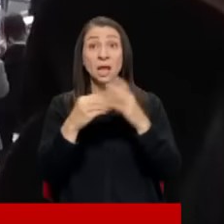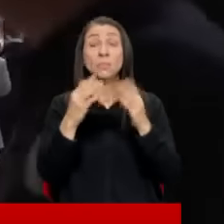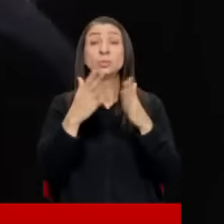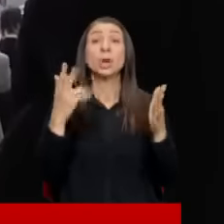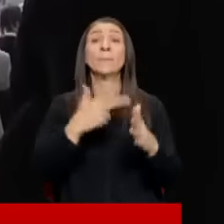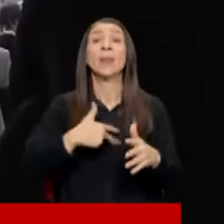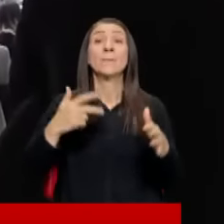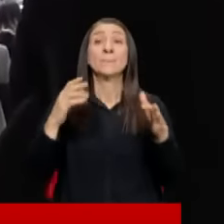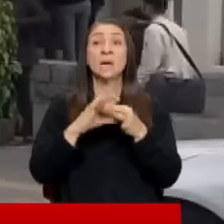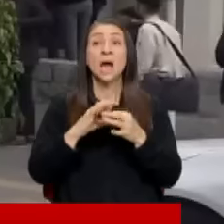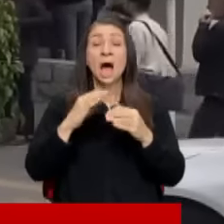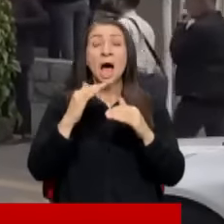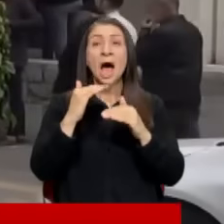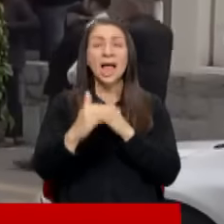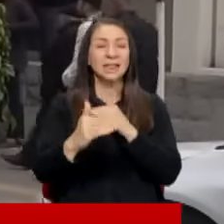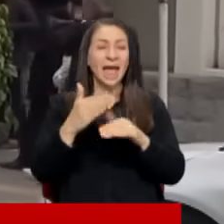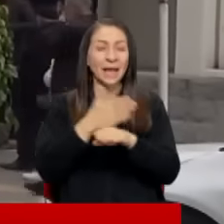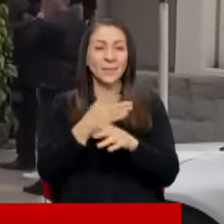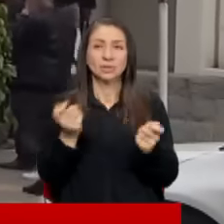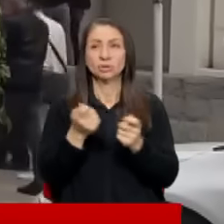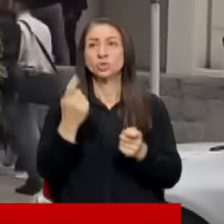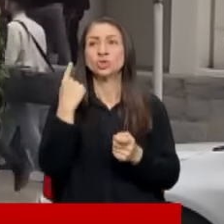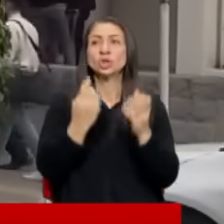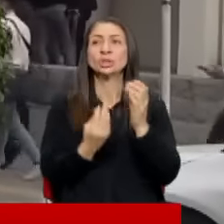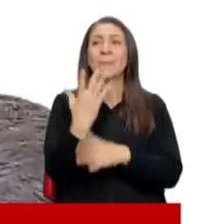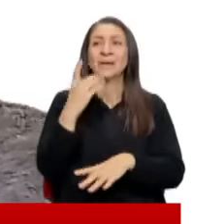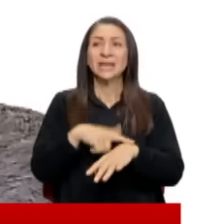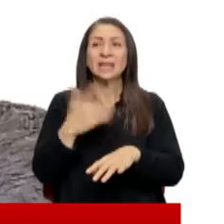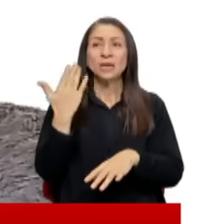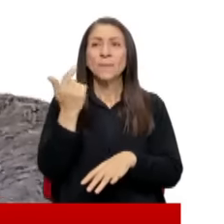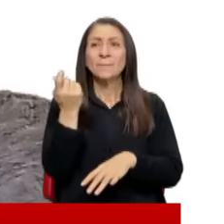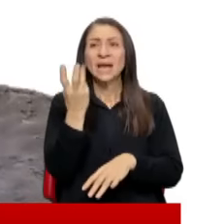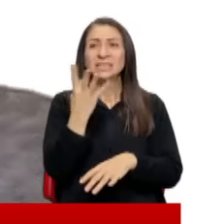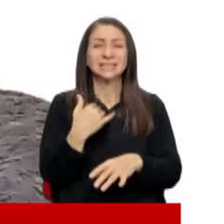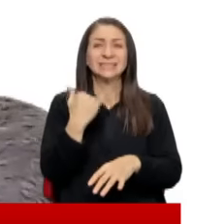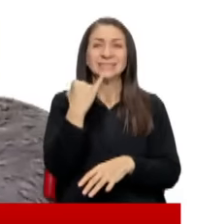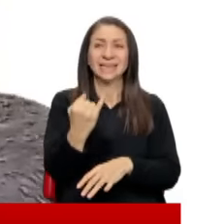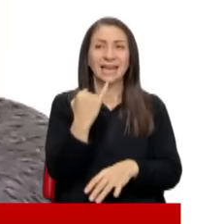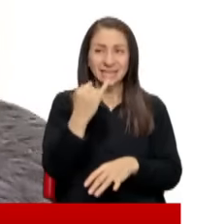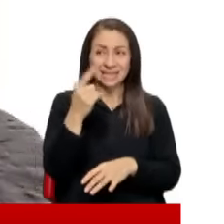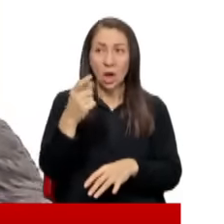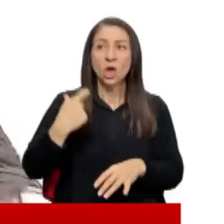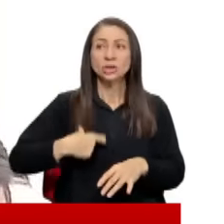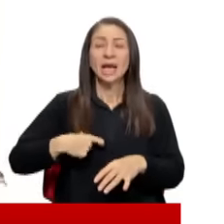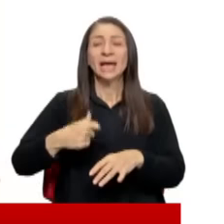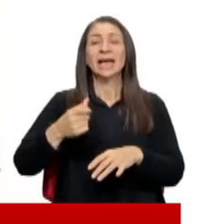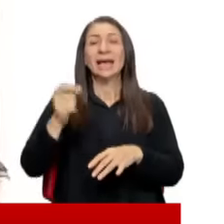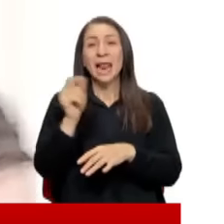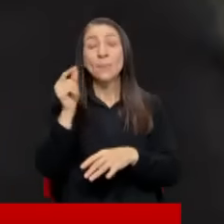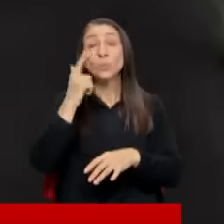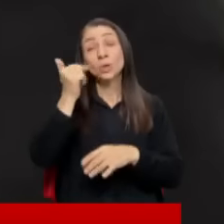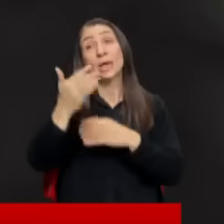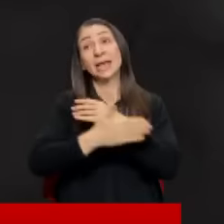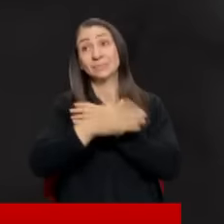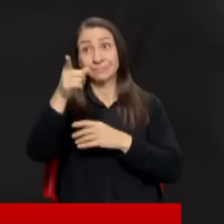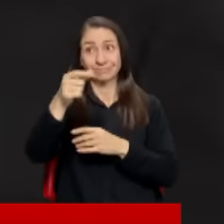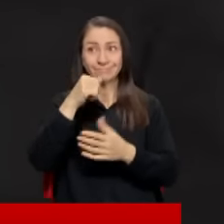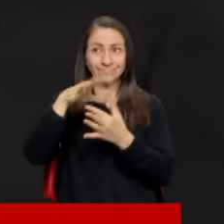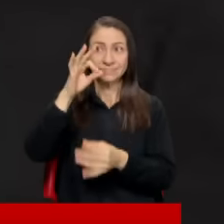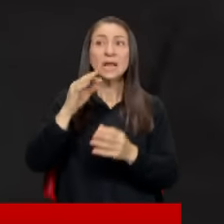Büyükşehir Belediyesi'ne bağlı halk ekmek çalışanı. Dün sabah saatlerinde daha önce birkaç kez daha ziyaret ettiği özel kalem müdür vekili Samet